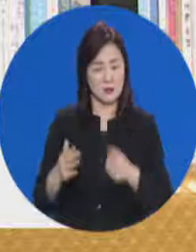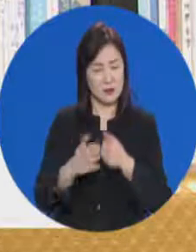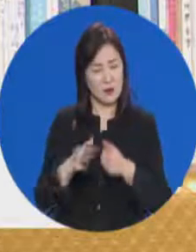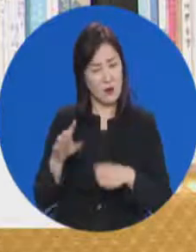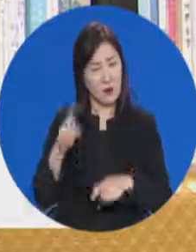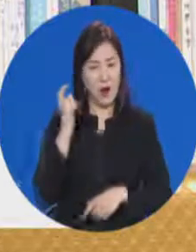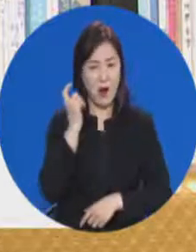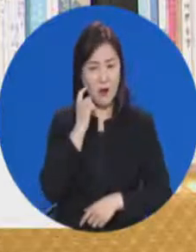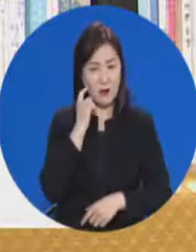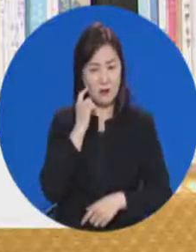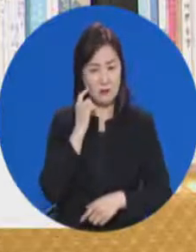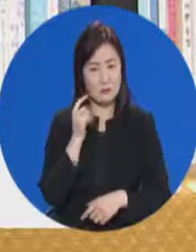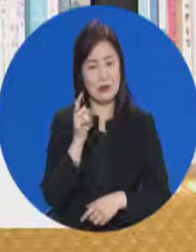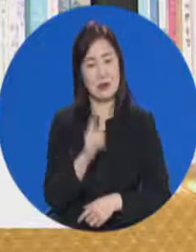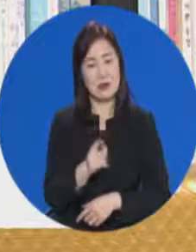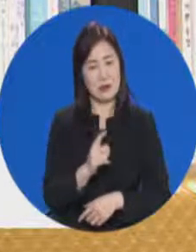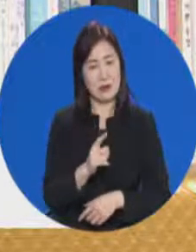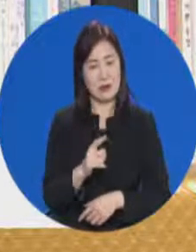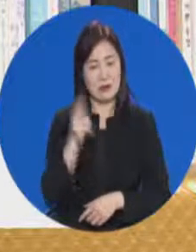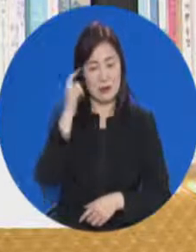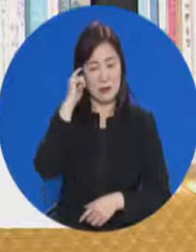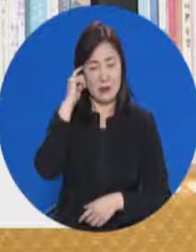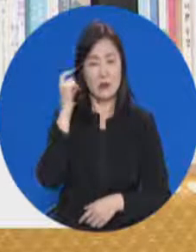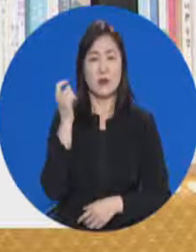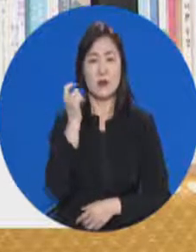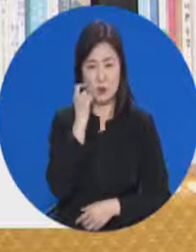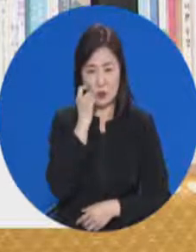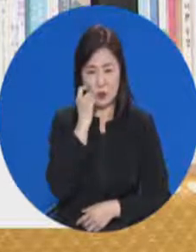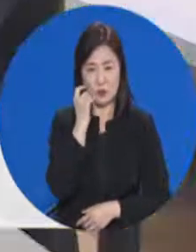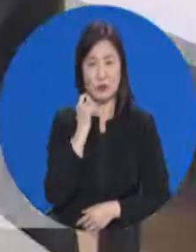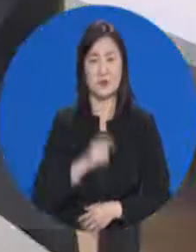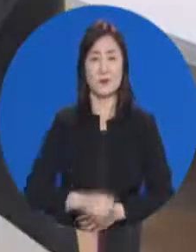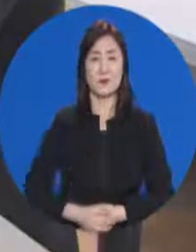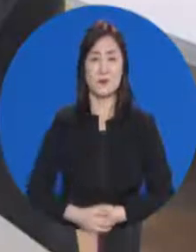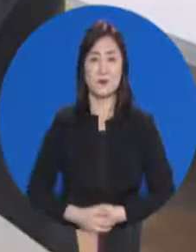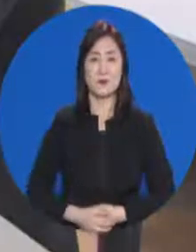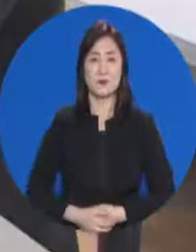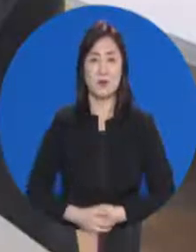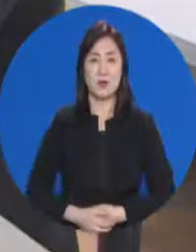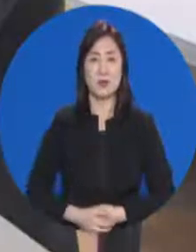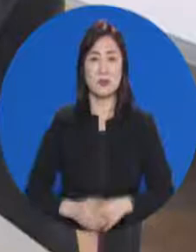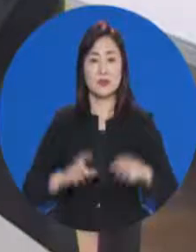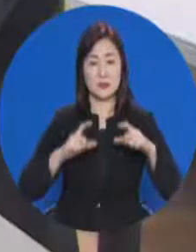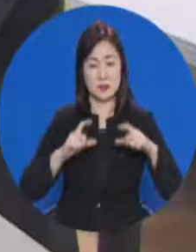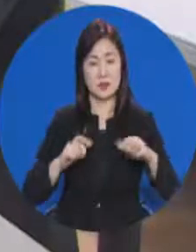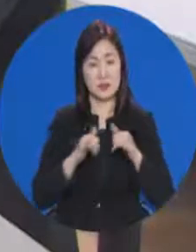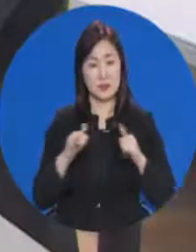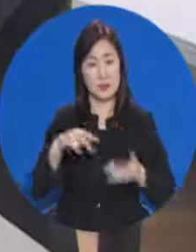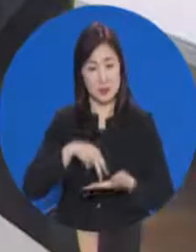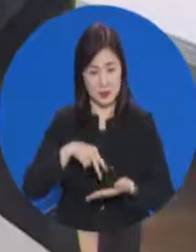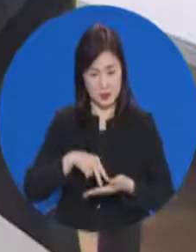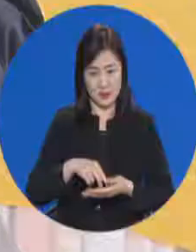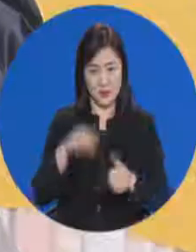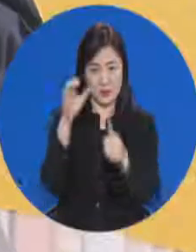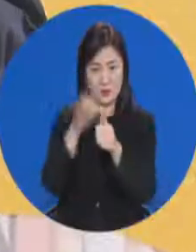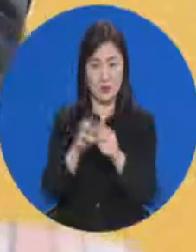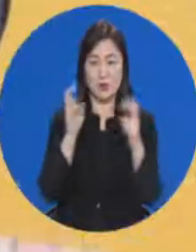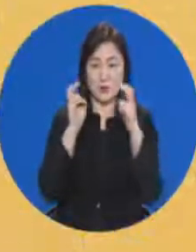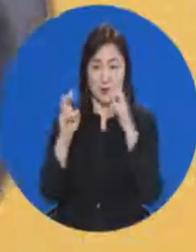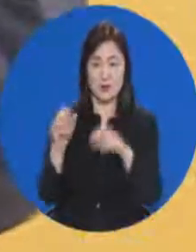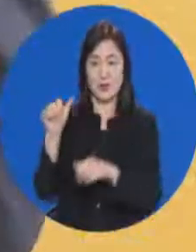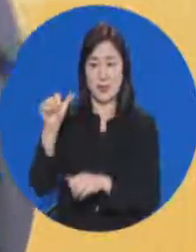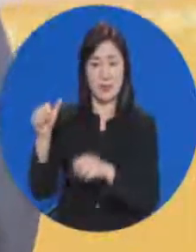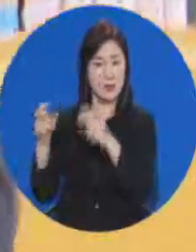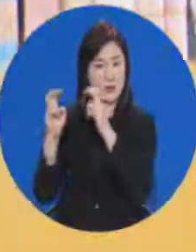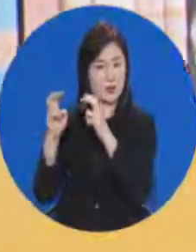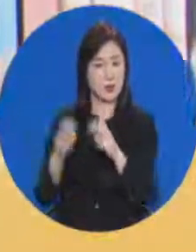부분까지 이렇게 장난을 치고 있을 거라고는 전혀. 주민들은 위탁관리업체 A사와